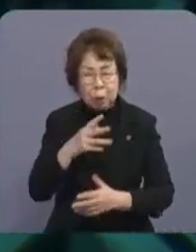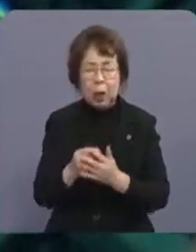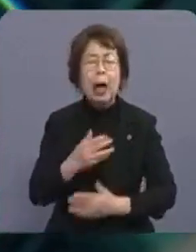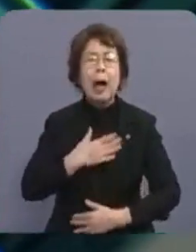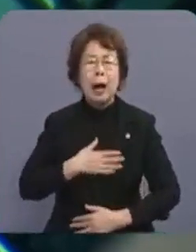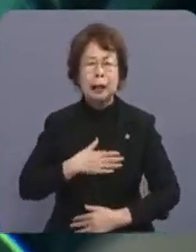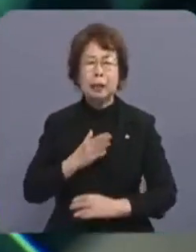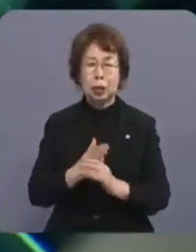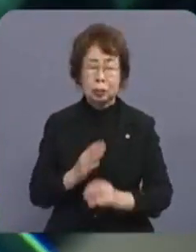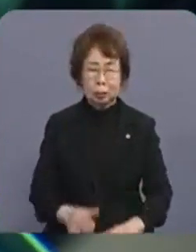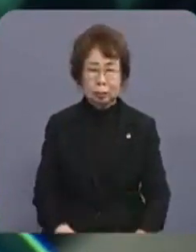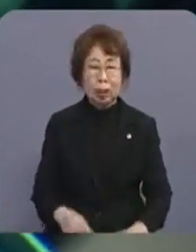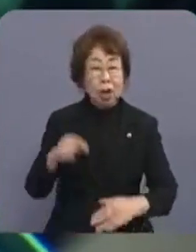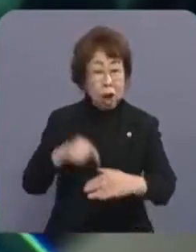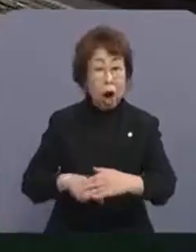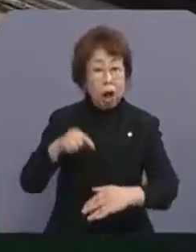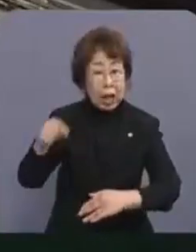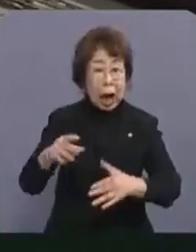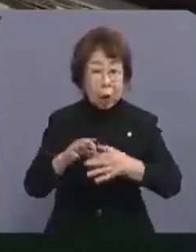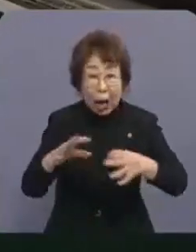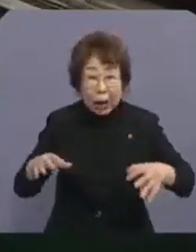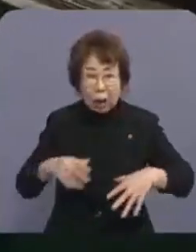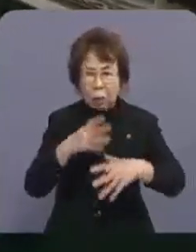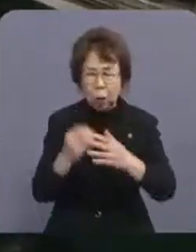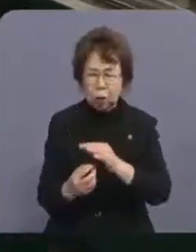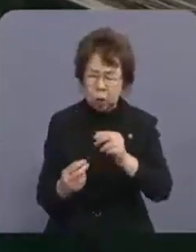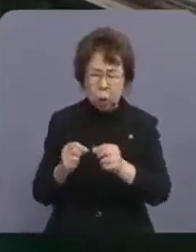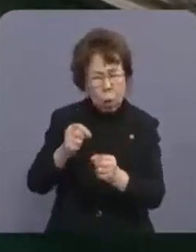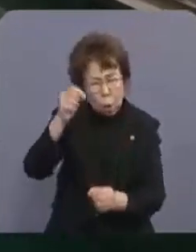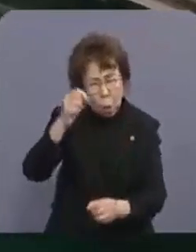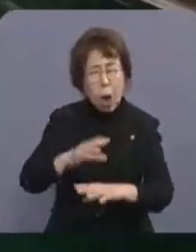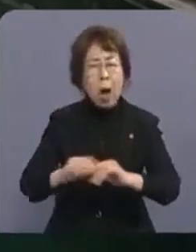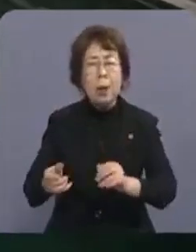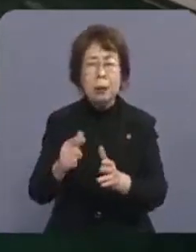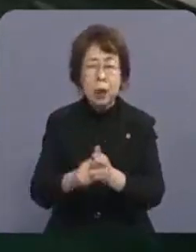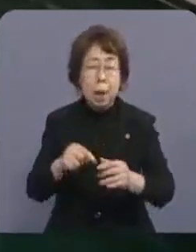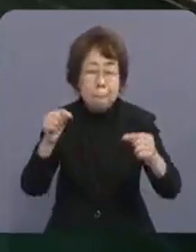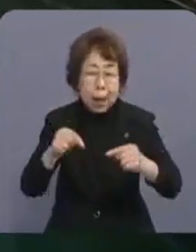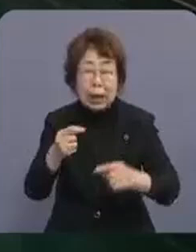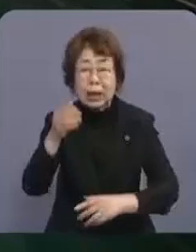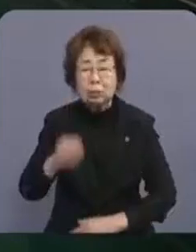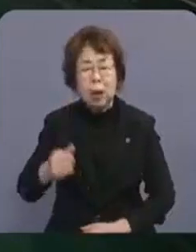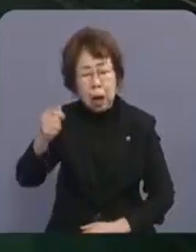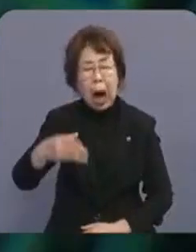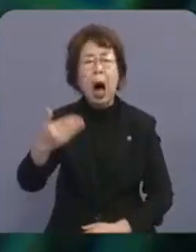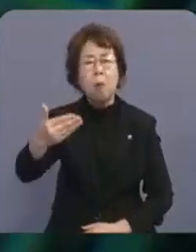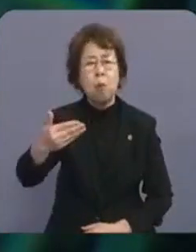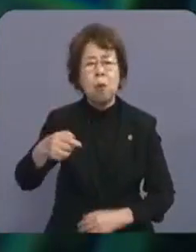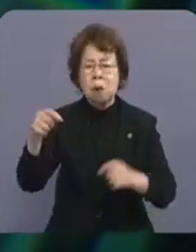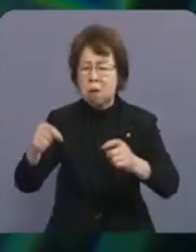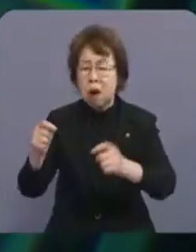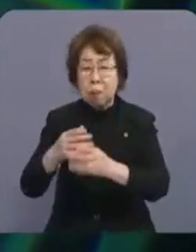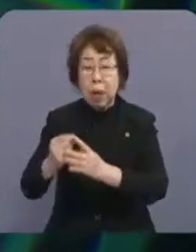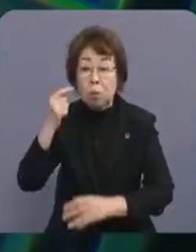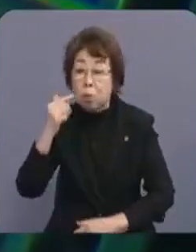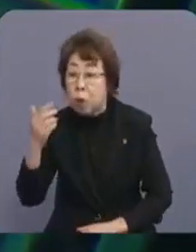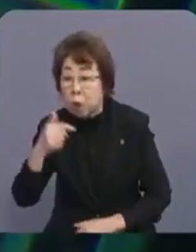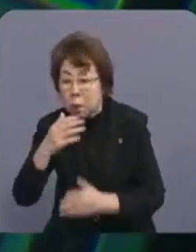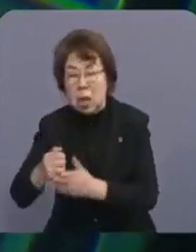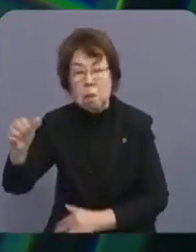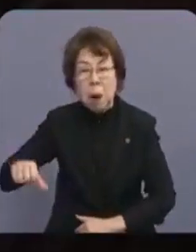알 수 있는데 어 여야의 막론하고 연구 처분장 터 선정을 시도했지만 아홉 차례나 주민 반발로